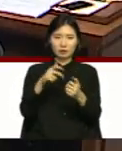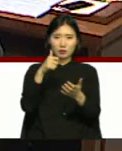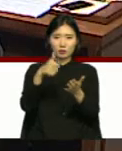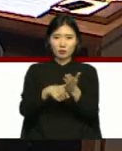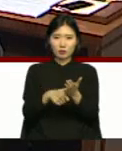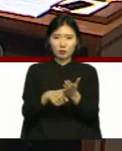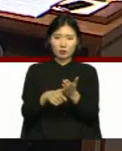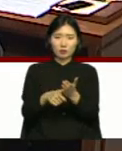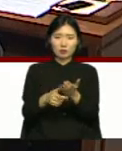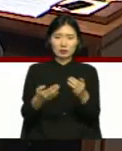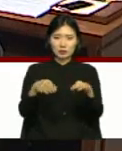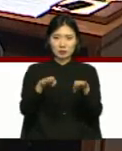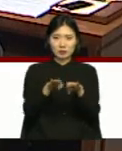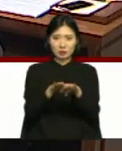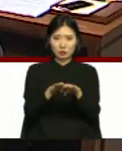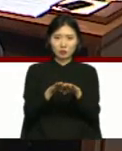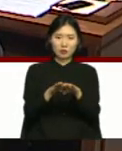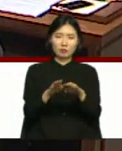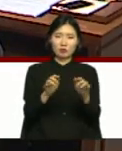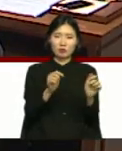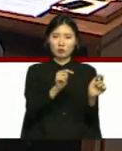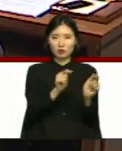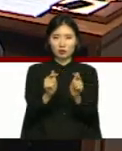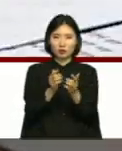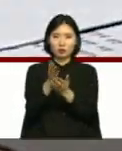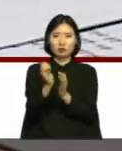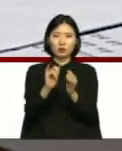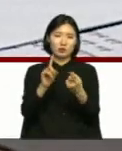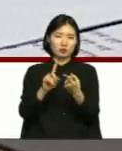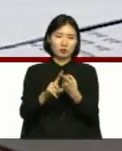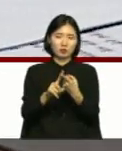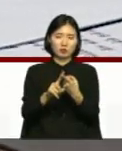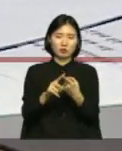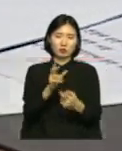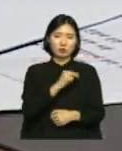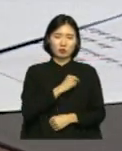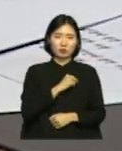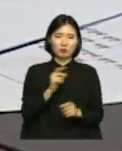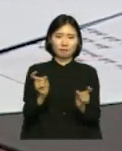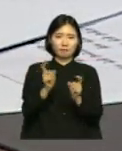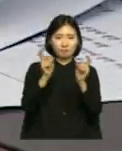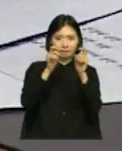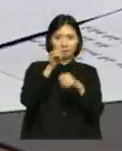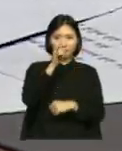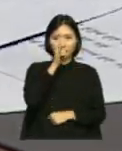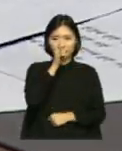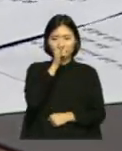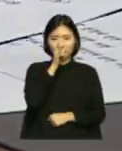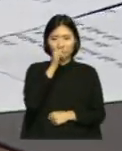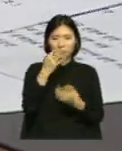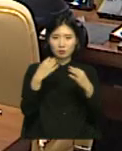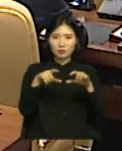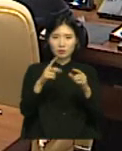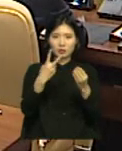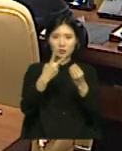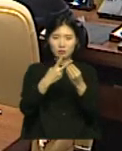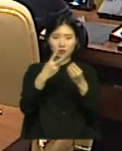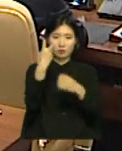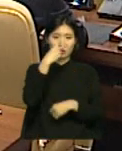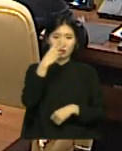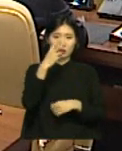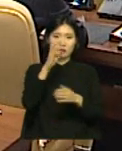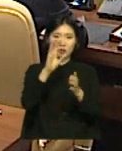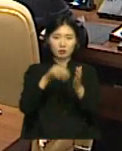주민 협의체 위원 선임과 관련해 전문가를 두고 의원들 간 이견이 있었으며 오는 금요일 2차 본회의에서